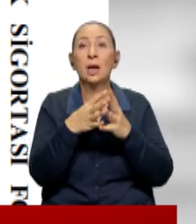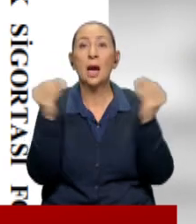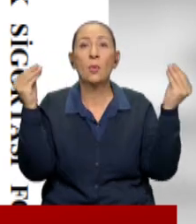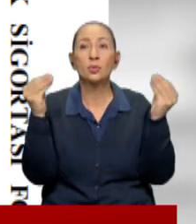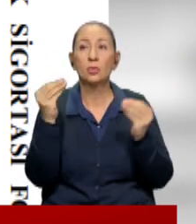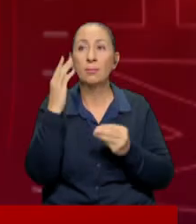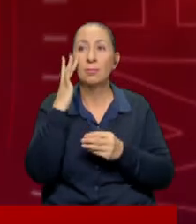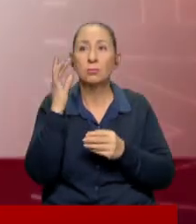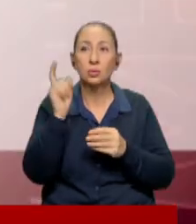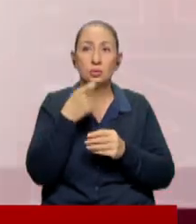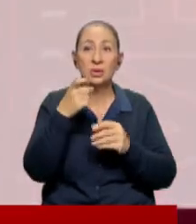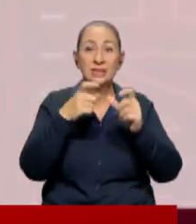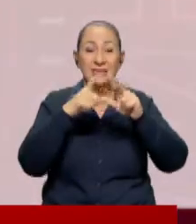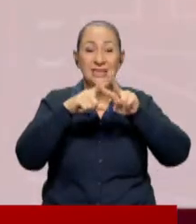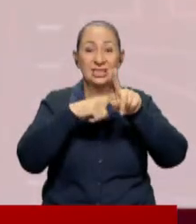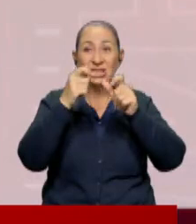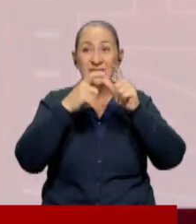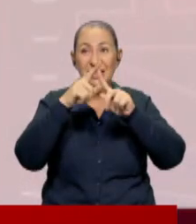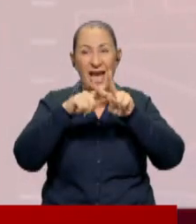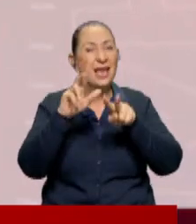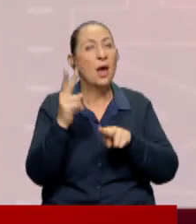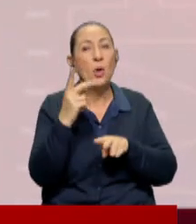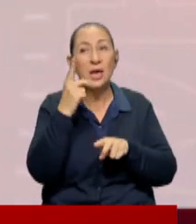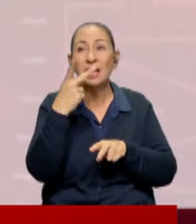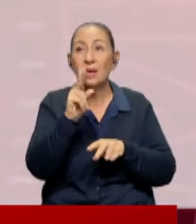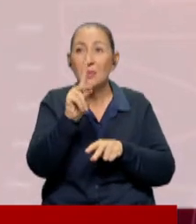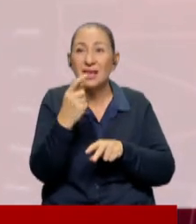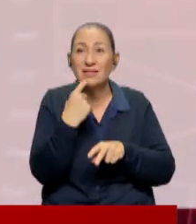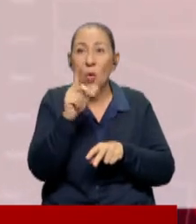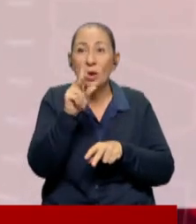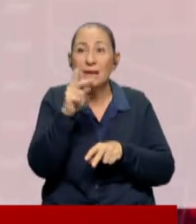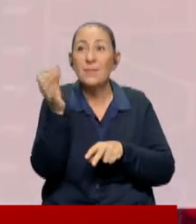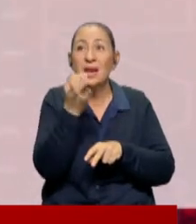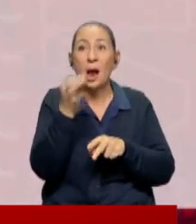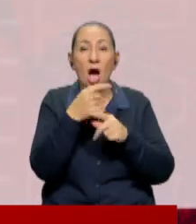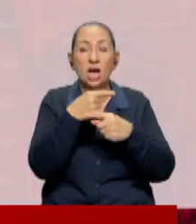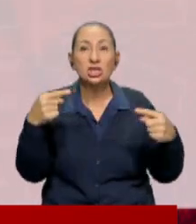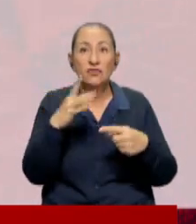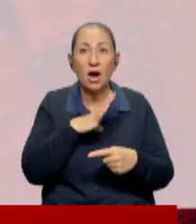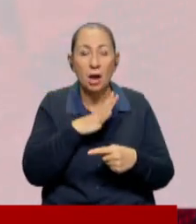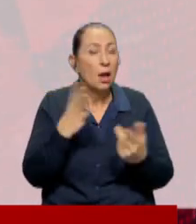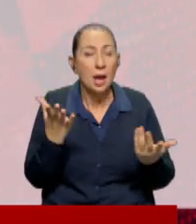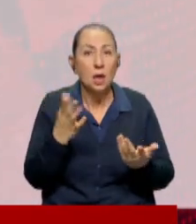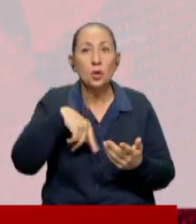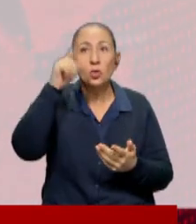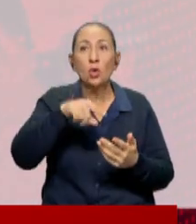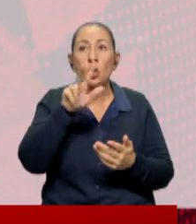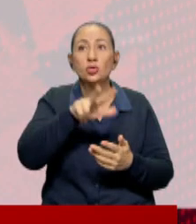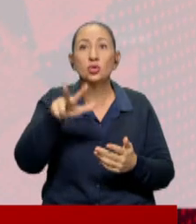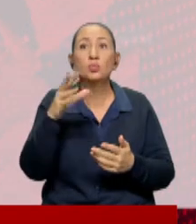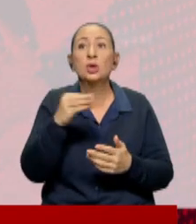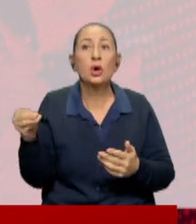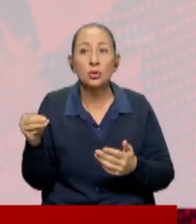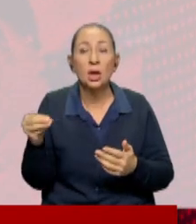kaybolduğu ortaya çıktı. Sayıştay raporuna göre sadece 2021 yılında 12 milyar liralık açık var. Yani günde 33